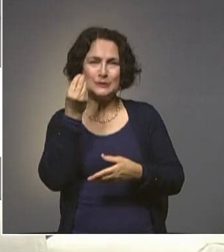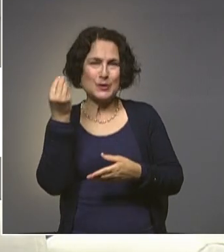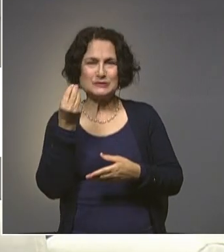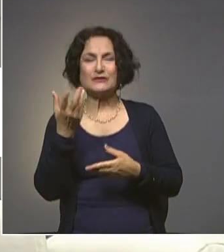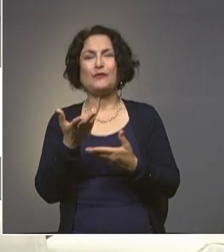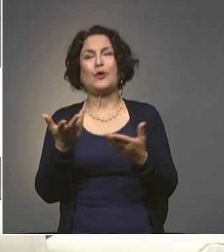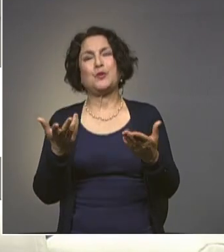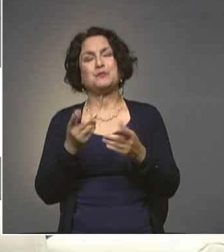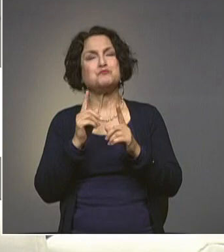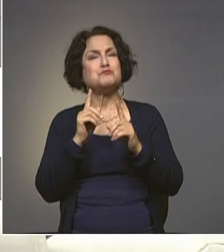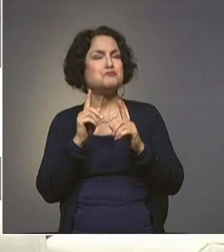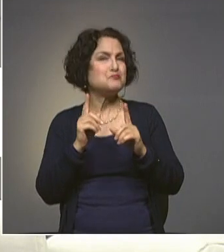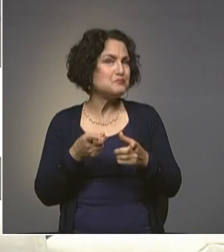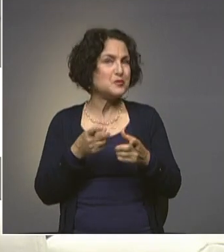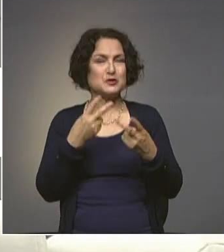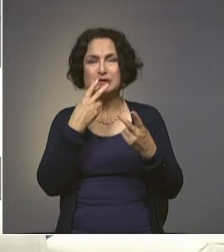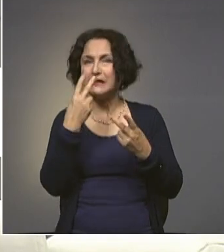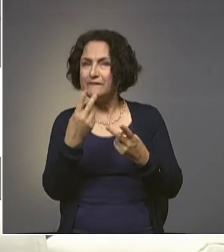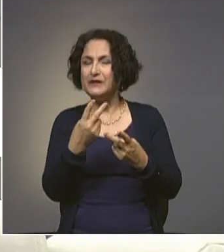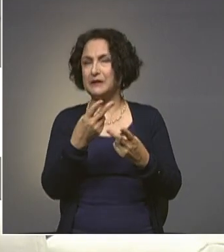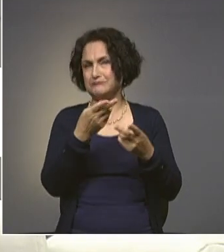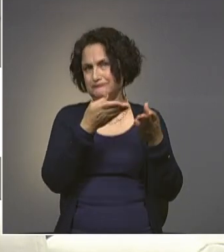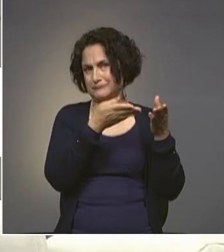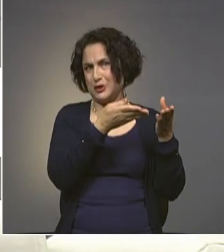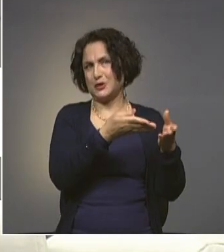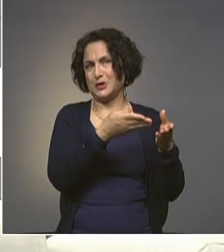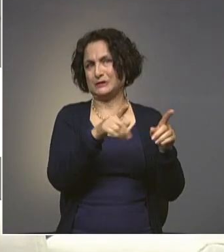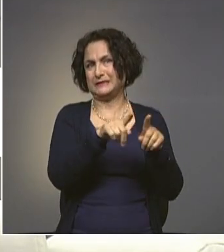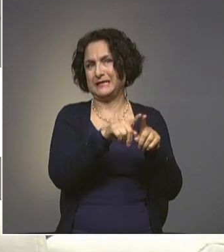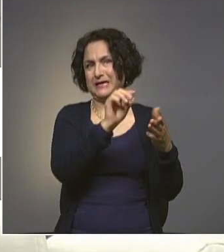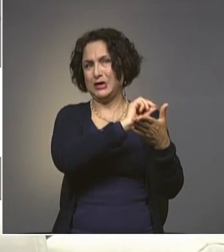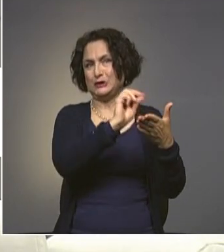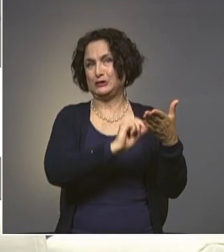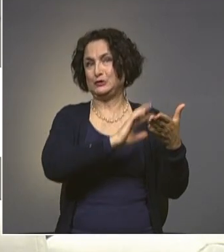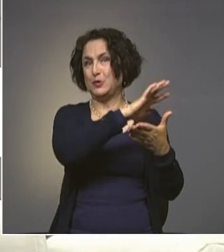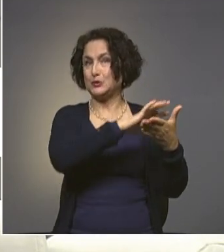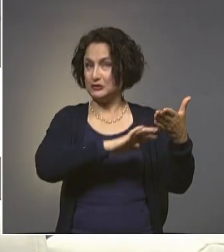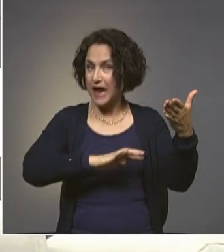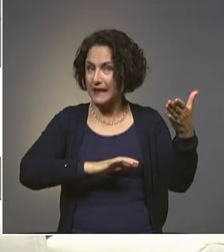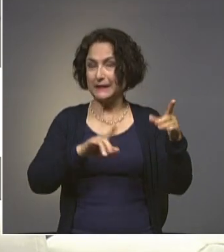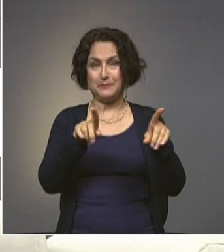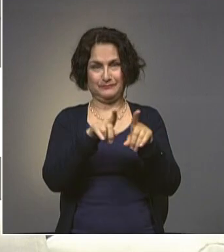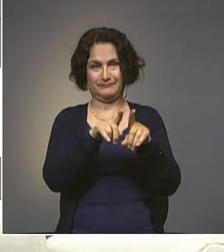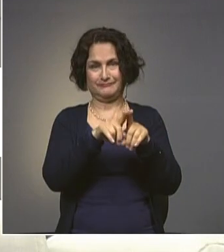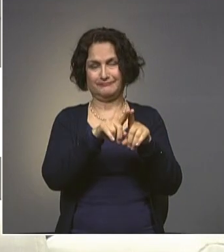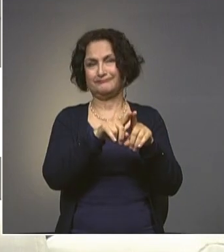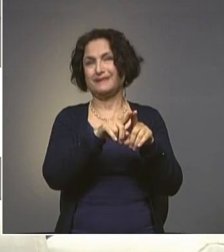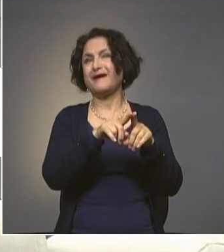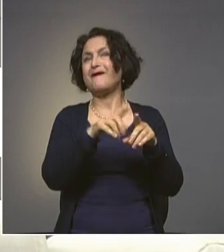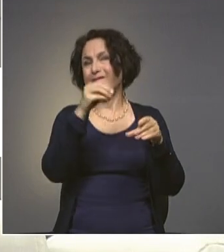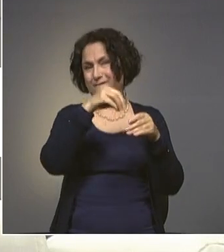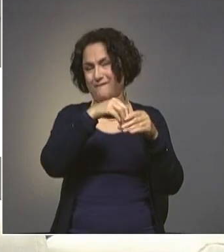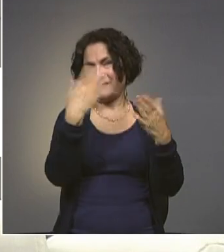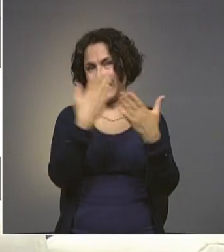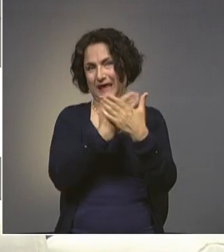в някакъв момент да видим и този сюжет екранизиран. А всъщност той наистина носи